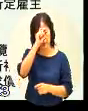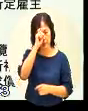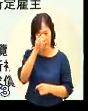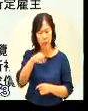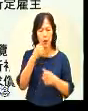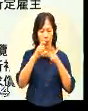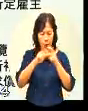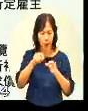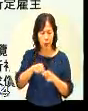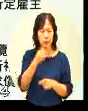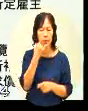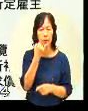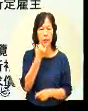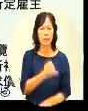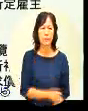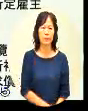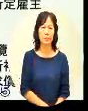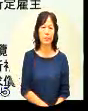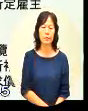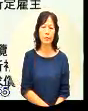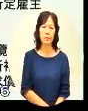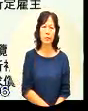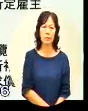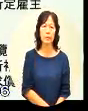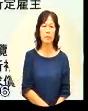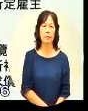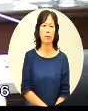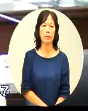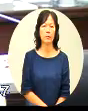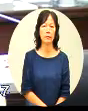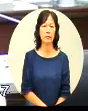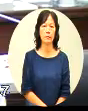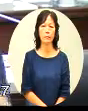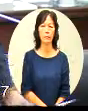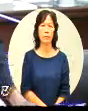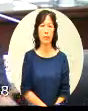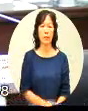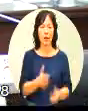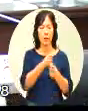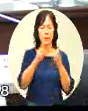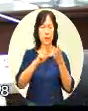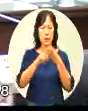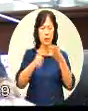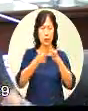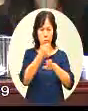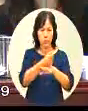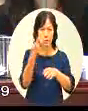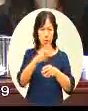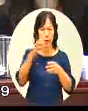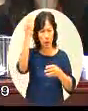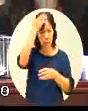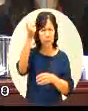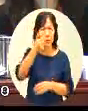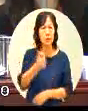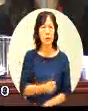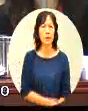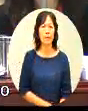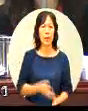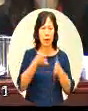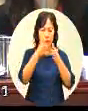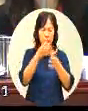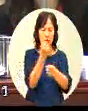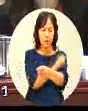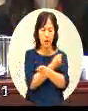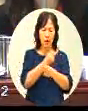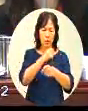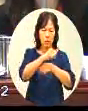回应这个问题一下。 局长。 好，谢谢主席，谢谢郑议员。像针对劳动基